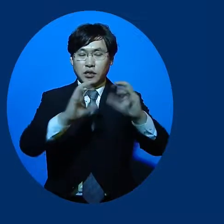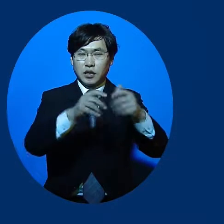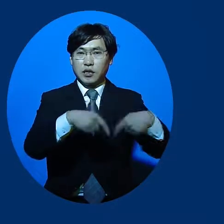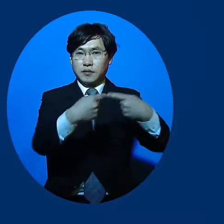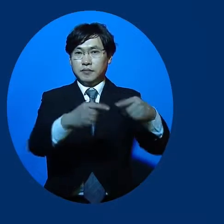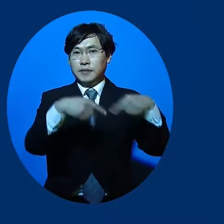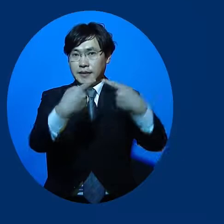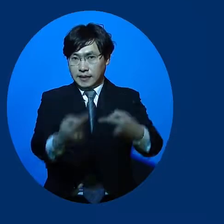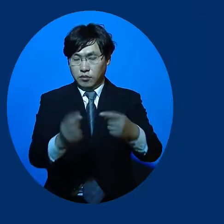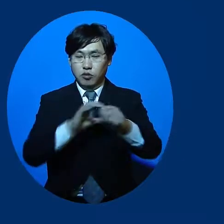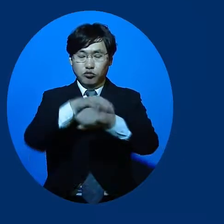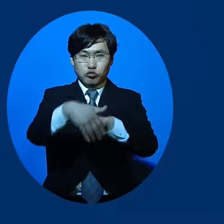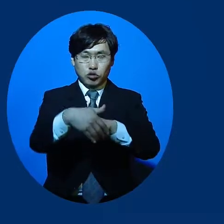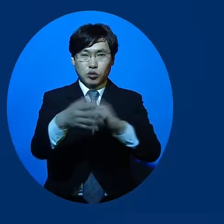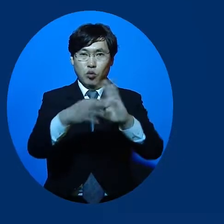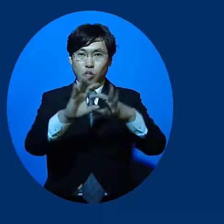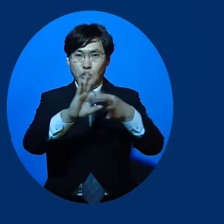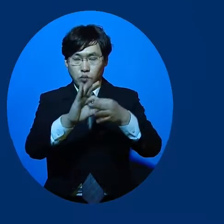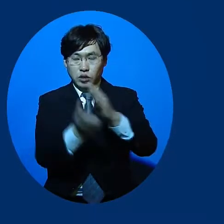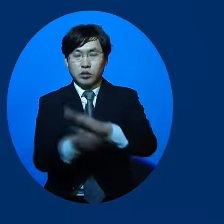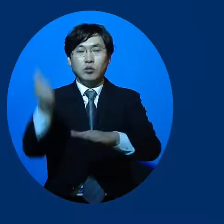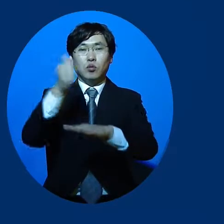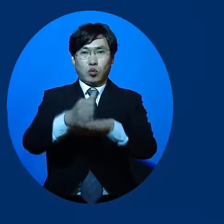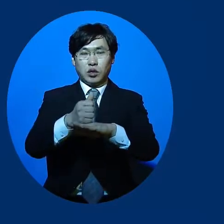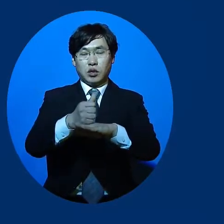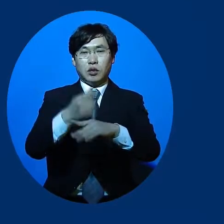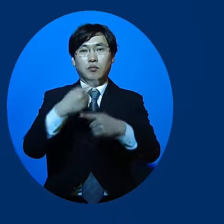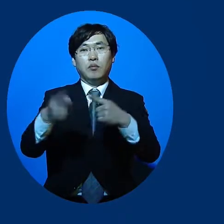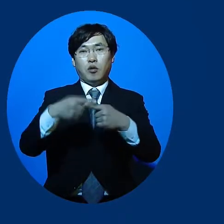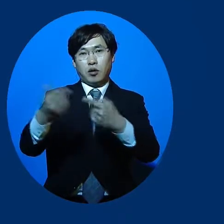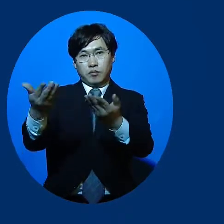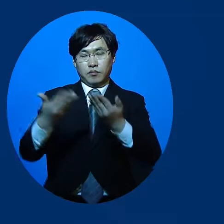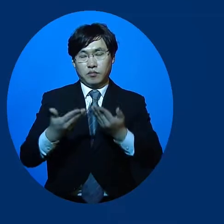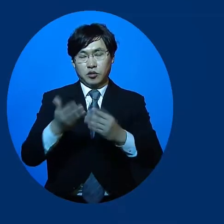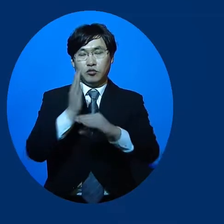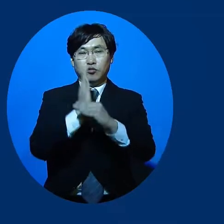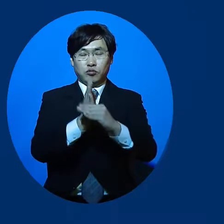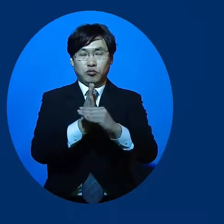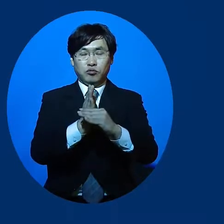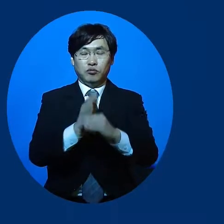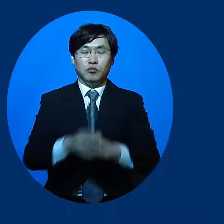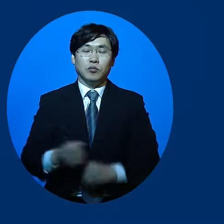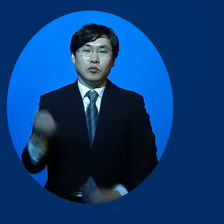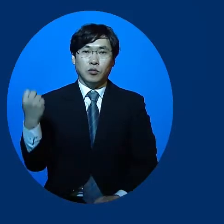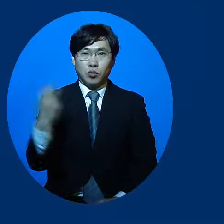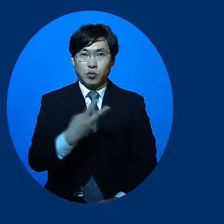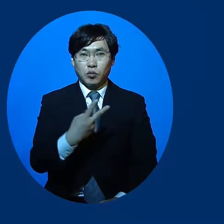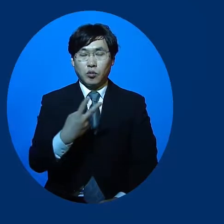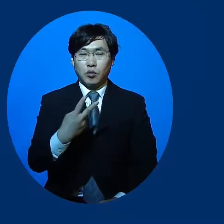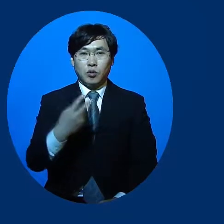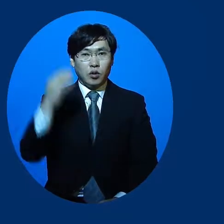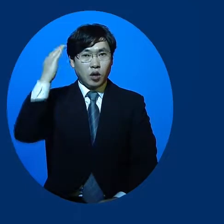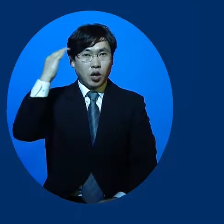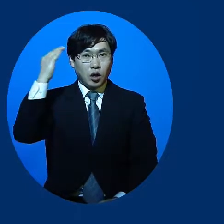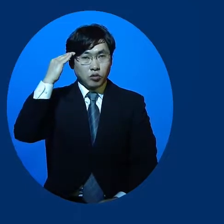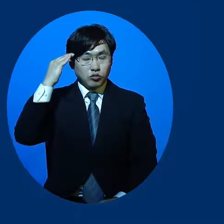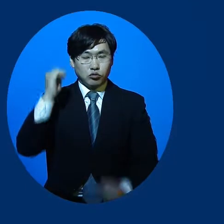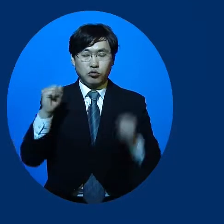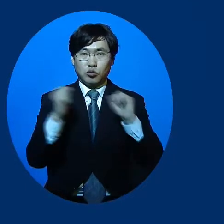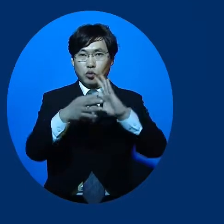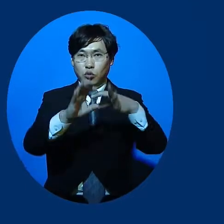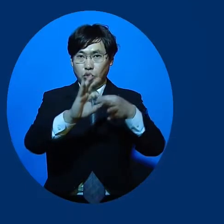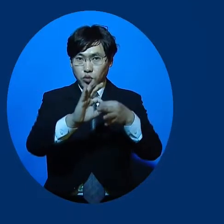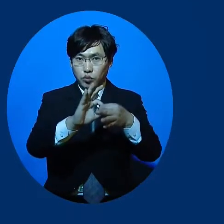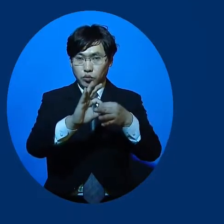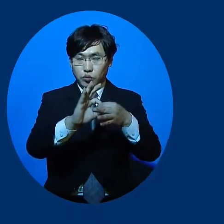국제적인 스포츠 이벤트로서 그 흥행에도 성공했다는 평가를 받고 있습니다. 이와 더불어서 우리나라는 동계 패럴림픽